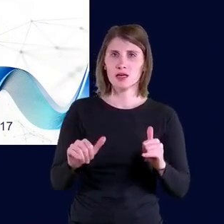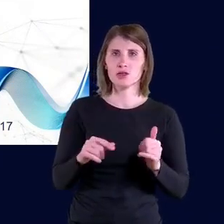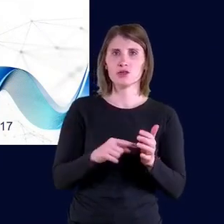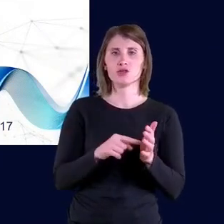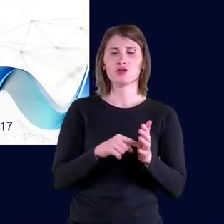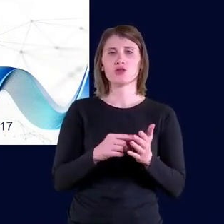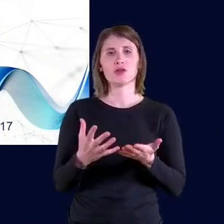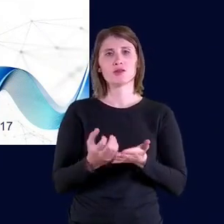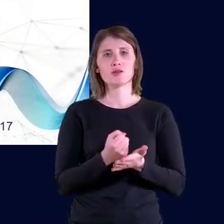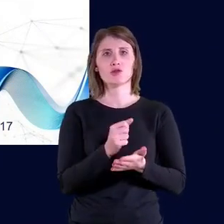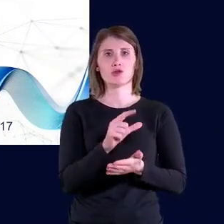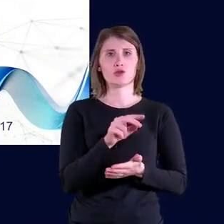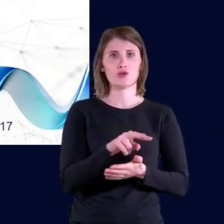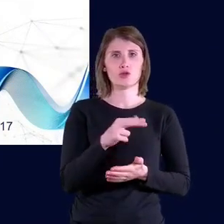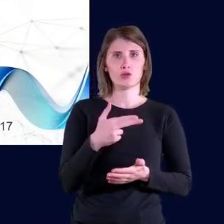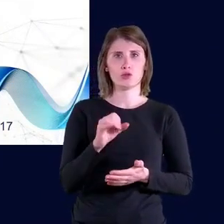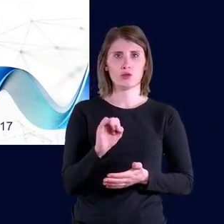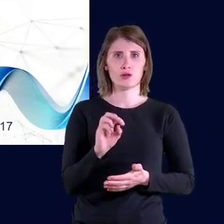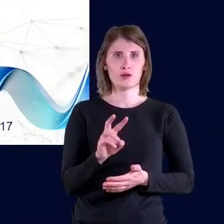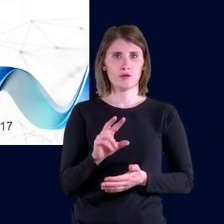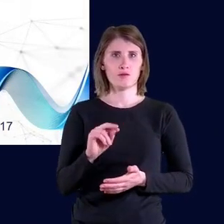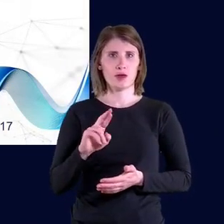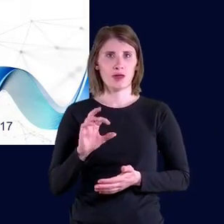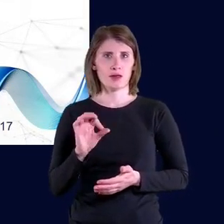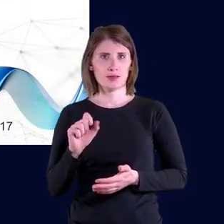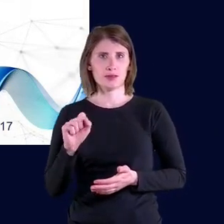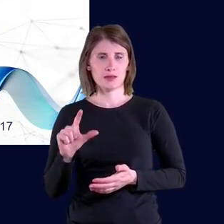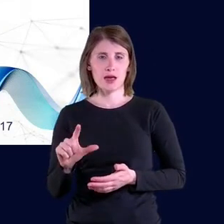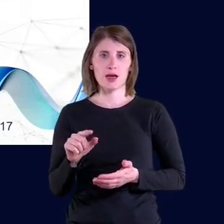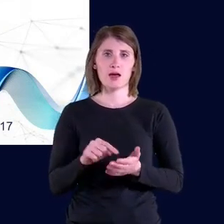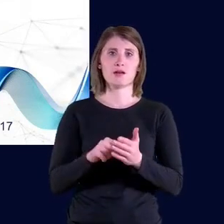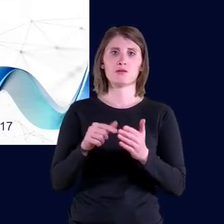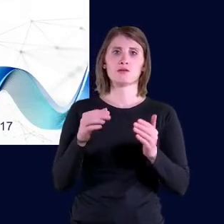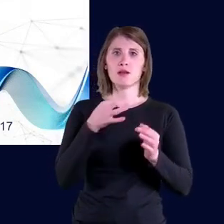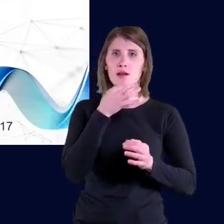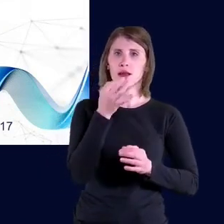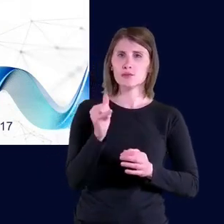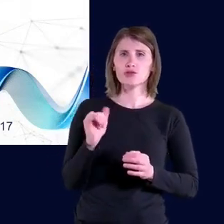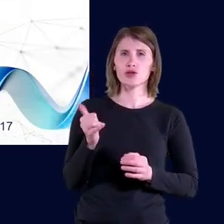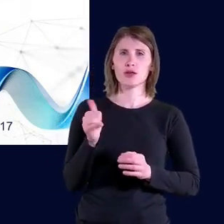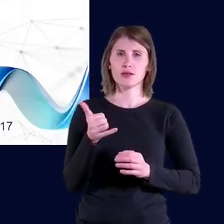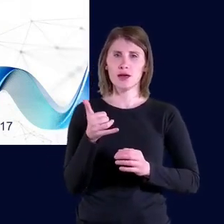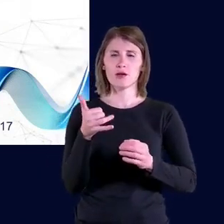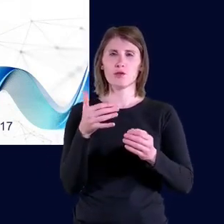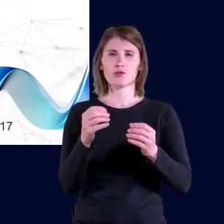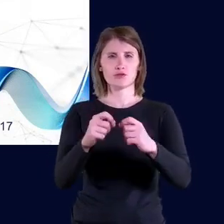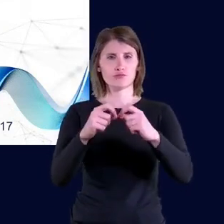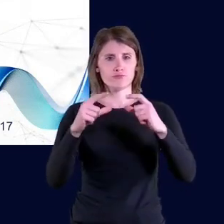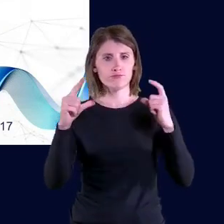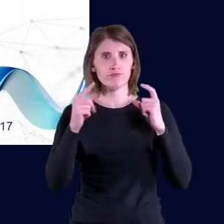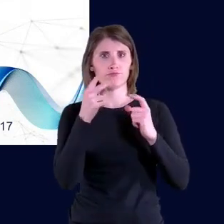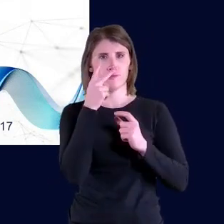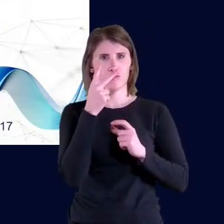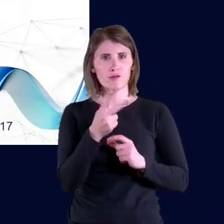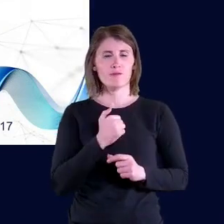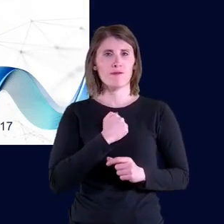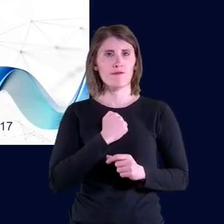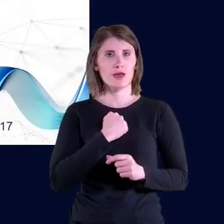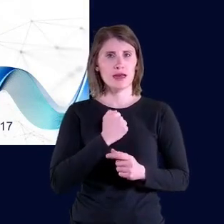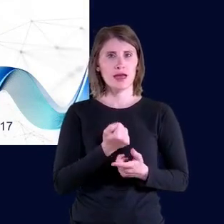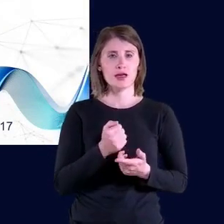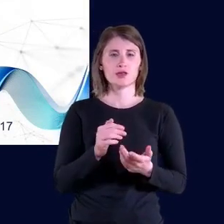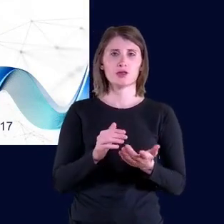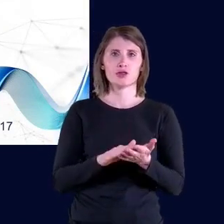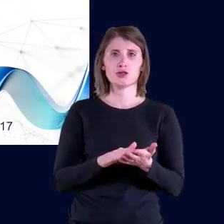Viewer wprowadzono możliwość prezentacji wysokiej rozdzielczości plików prezentacyjnych takich jak Fify